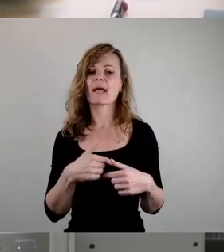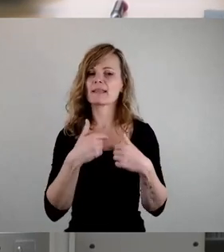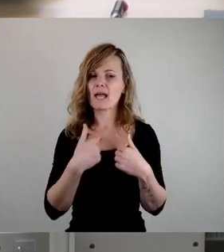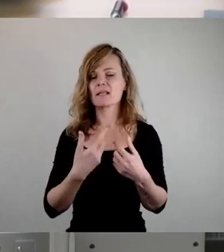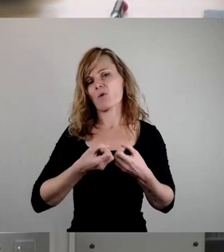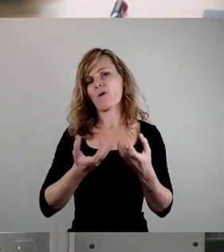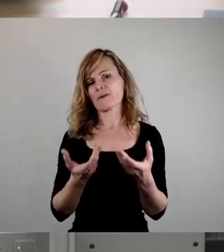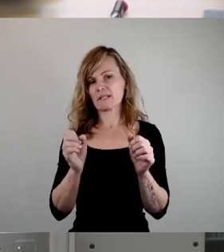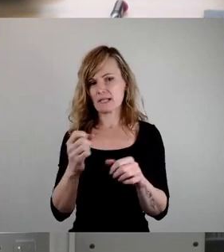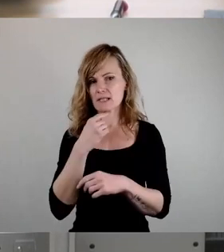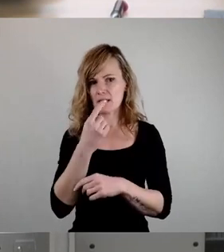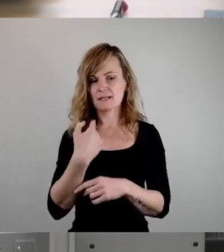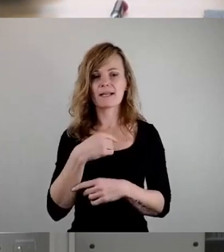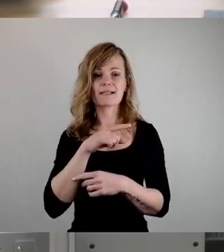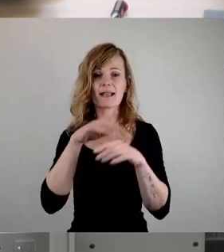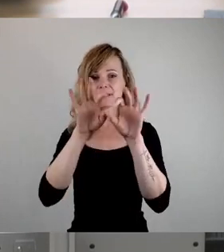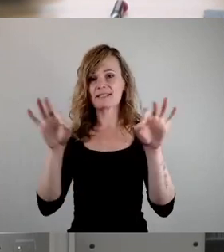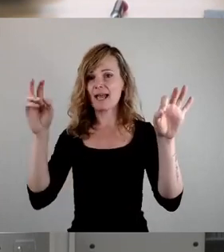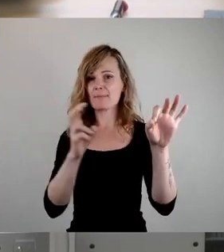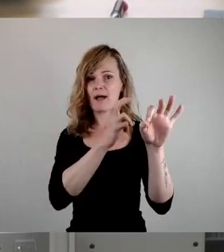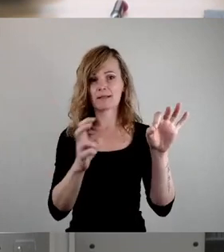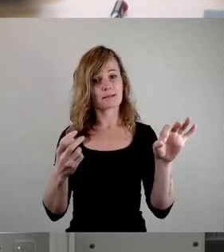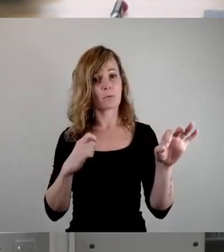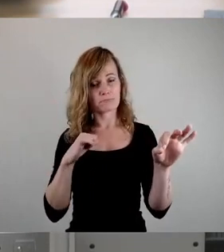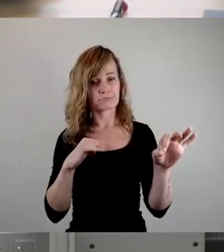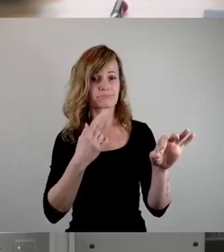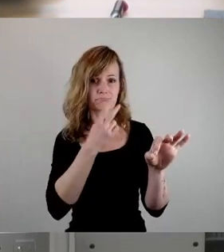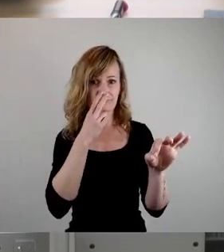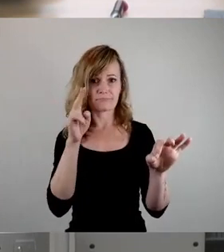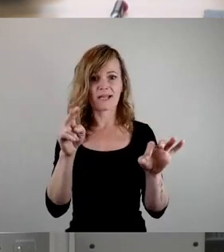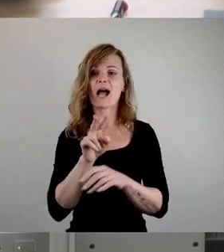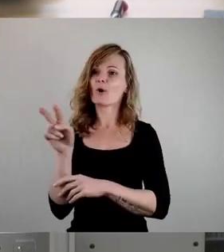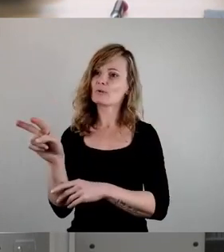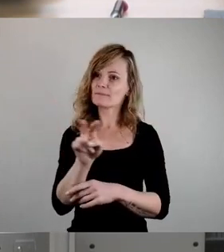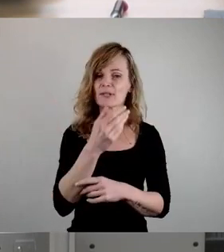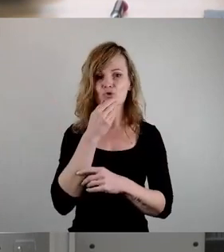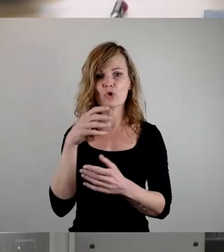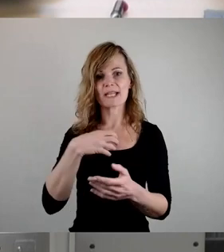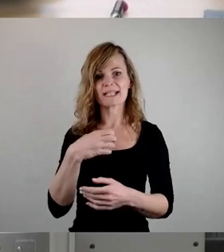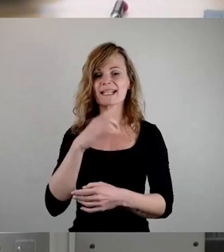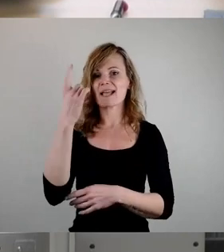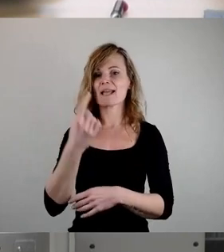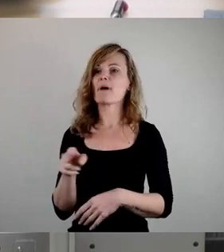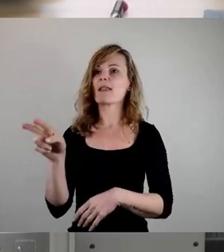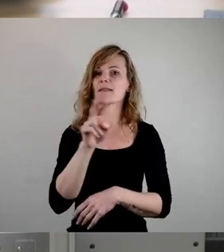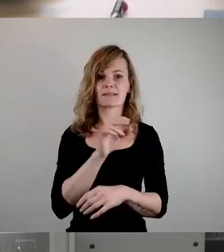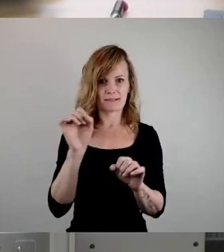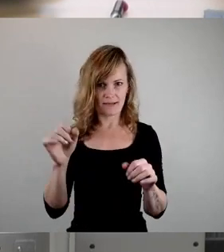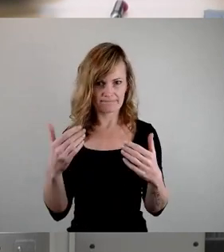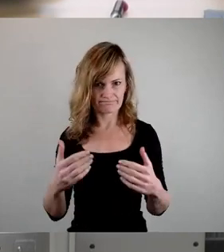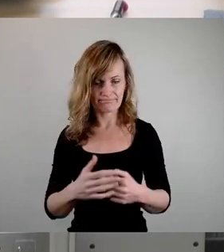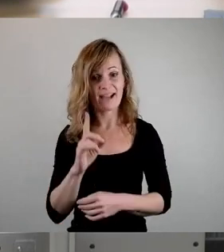persönlich finde ja die Seilbahn am attraktivsten. Der Ausblick auf unser schönes Dresden könnte einmalig sein. Es ist aber